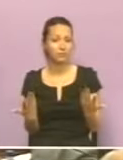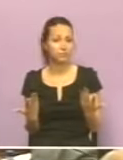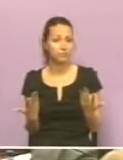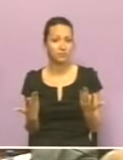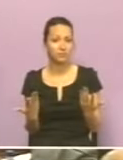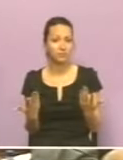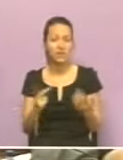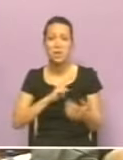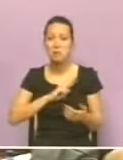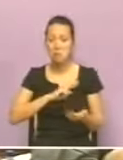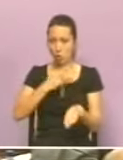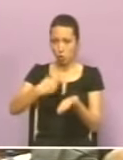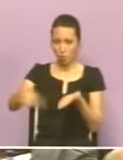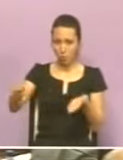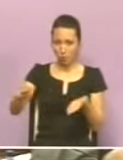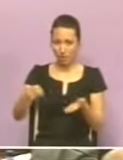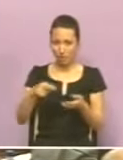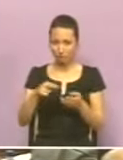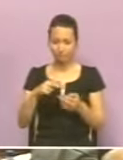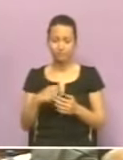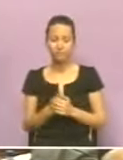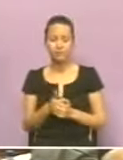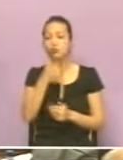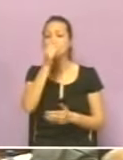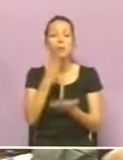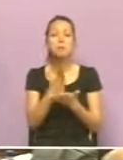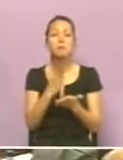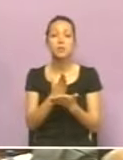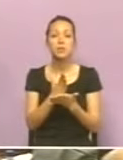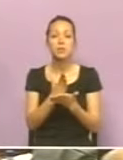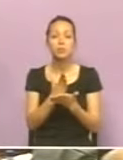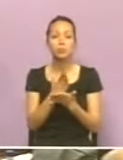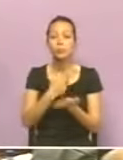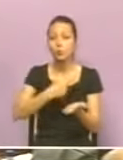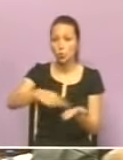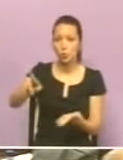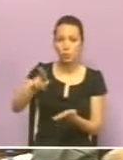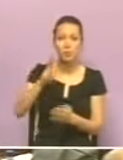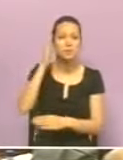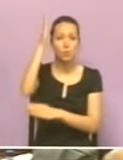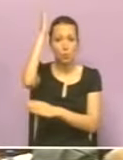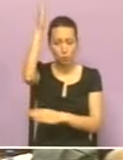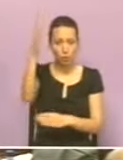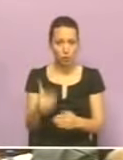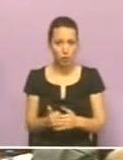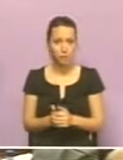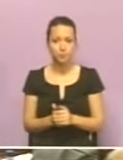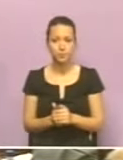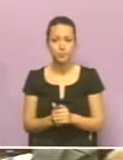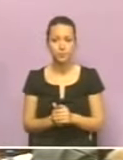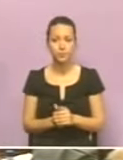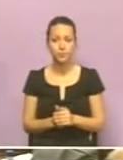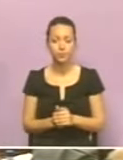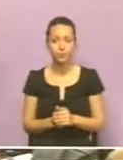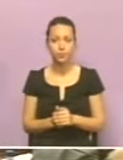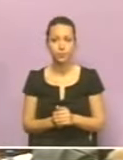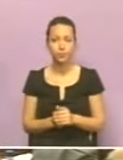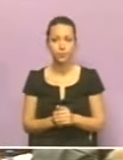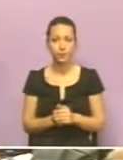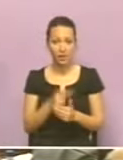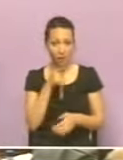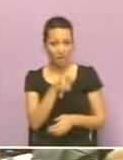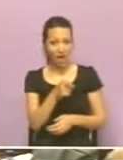Pomenute su tužbe. Šta će biti sa potencijalnim tužbama u budućnosti i da li mi na ovaj